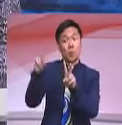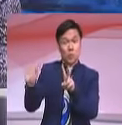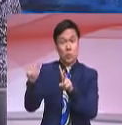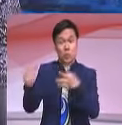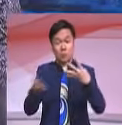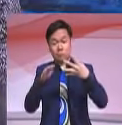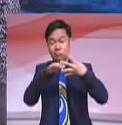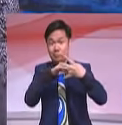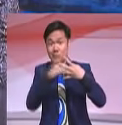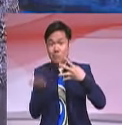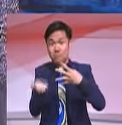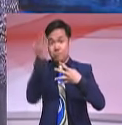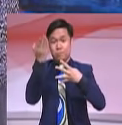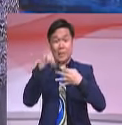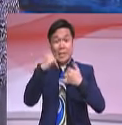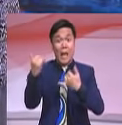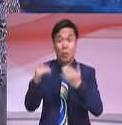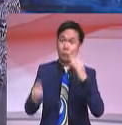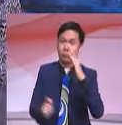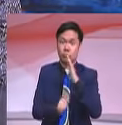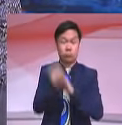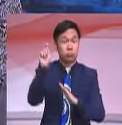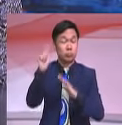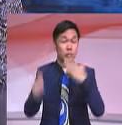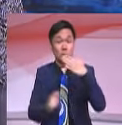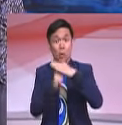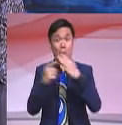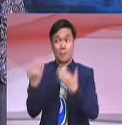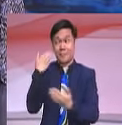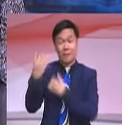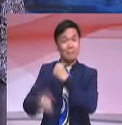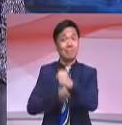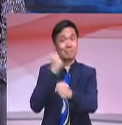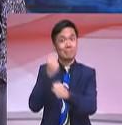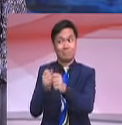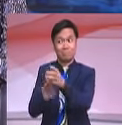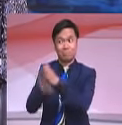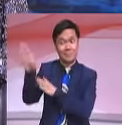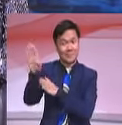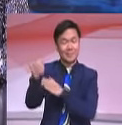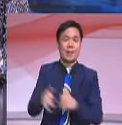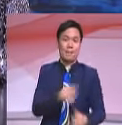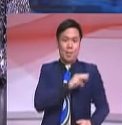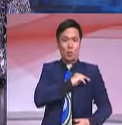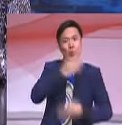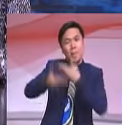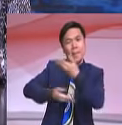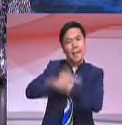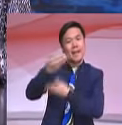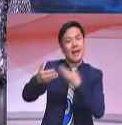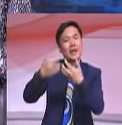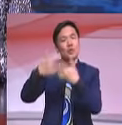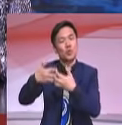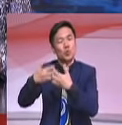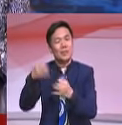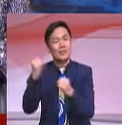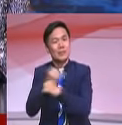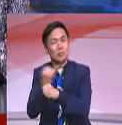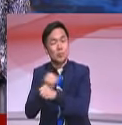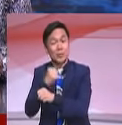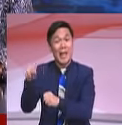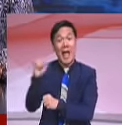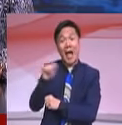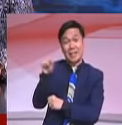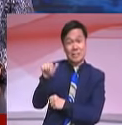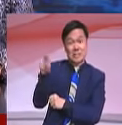ekspor pada Disember merupakan yang tertinggi dicatatkan tahun lalu. Menteri Perdagangan Antarabangsa dan Industri Datuk Sri Azmin Ali